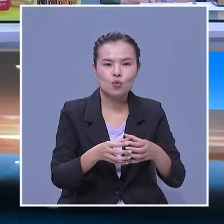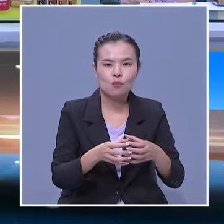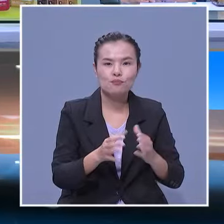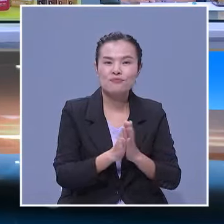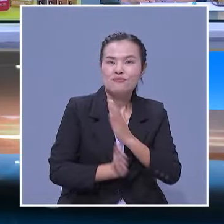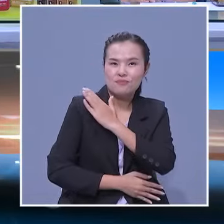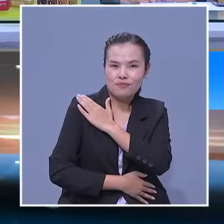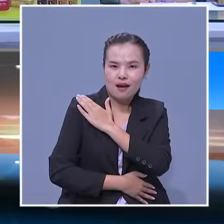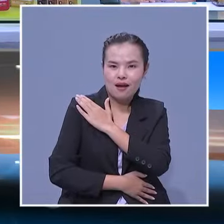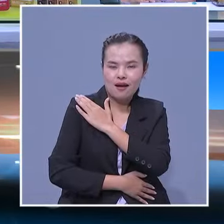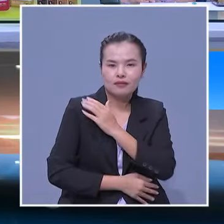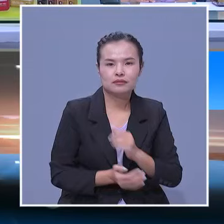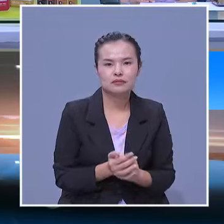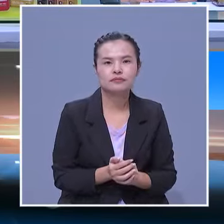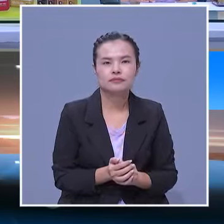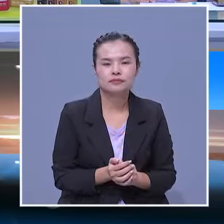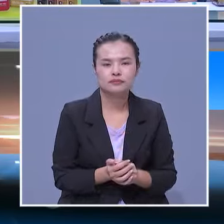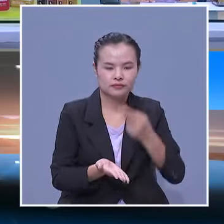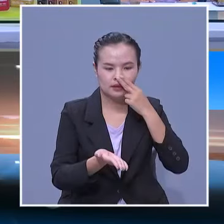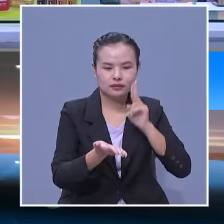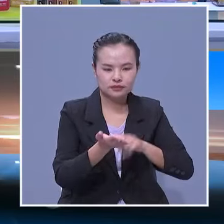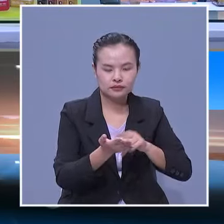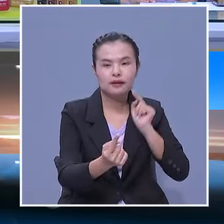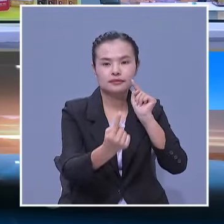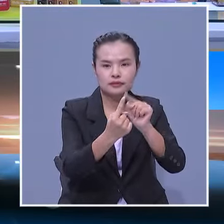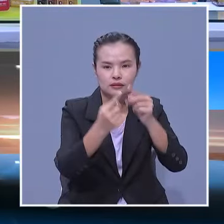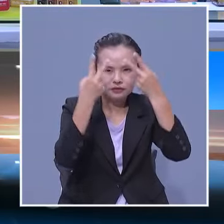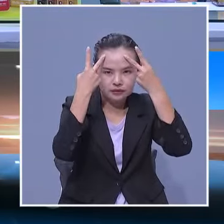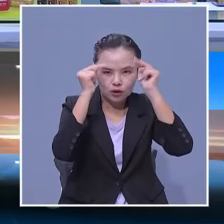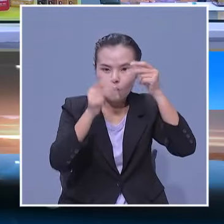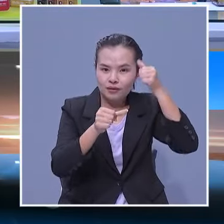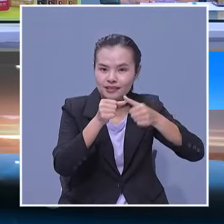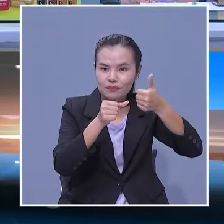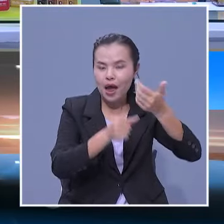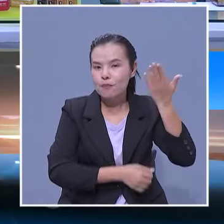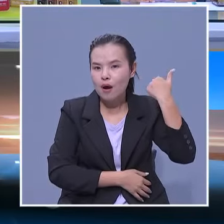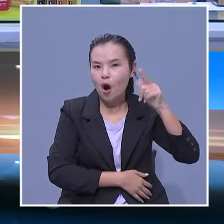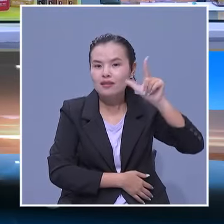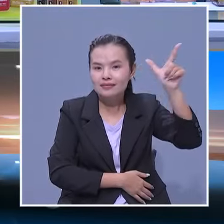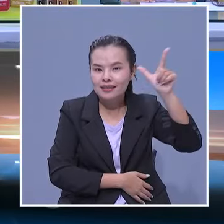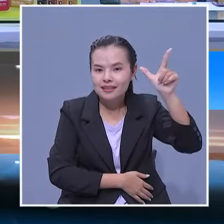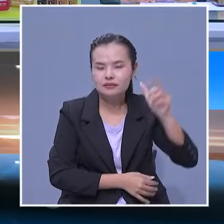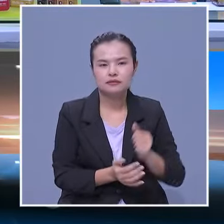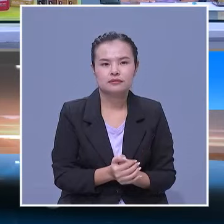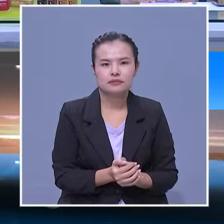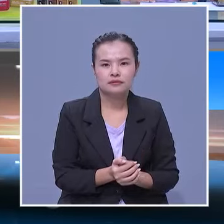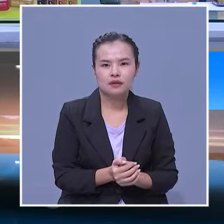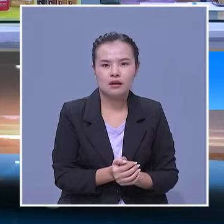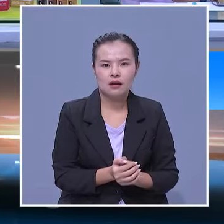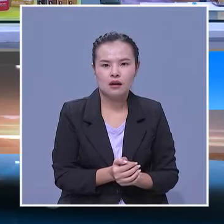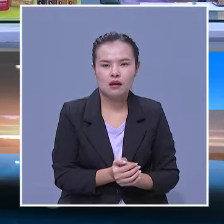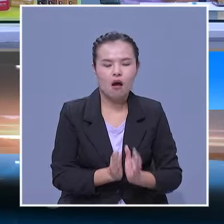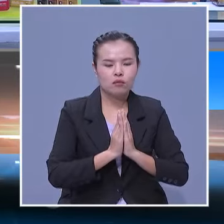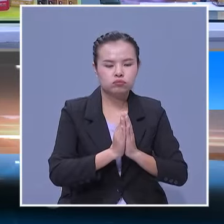หลวงตามหาบัวเองก็มีการทำหนังสือส่งไปถึงท่านนายกรัฐมนตรีคือจำภาพได้สมัยอดีตนายกทักษิณใช่มั้ยที่หลวงตาออกมาเทศน์แล้ว